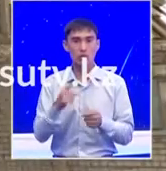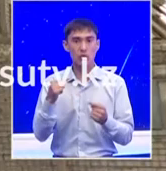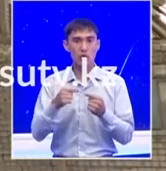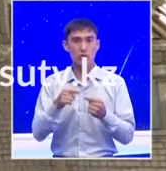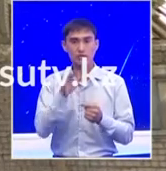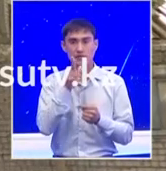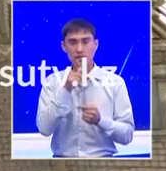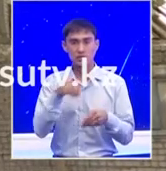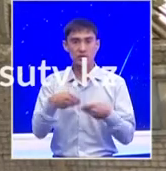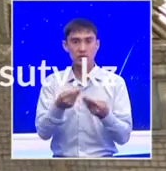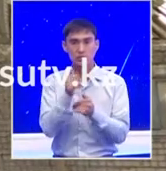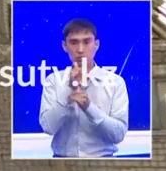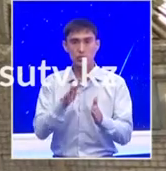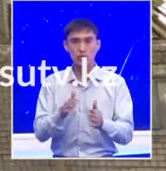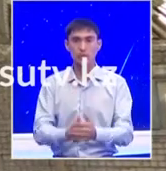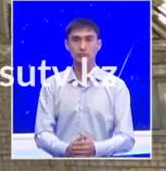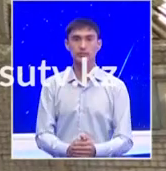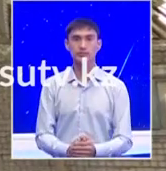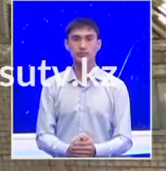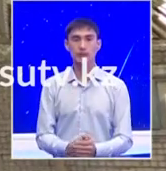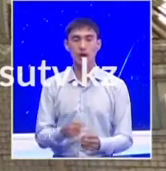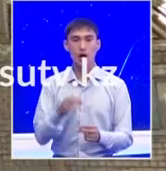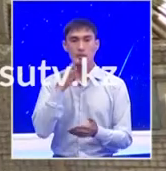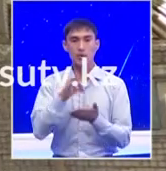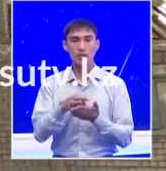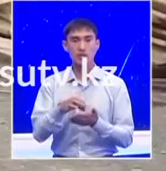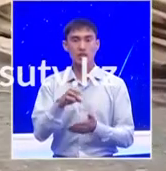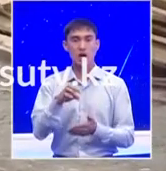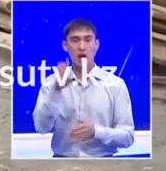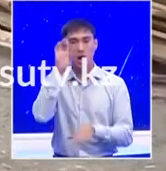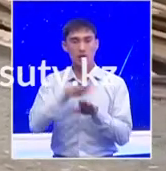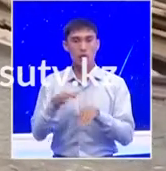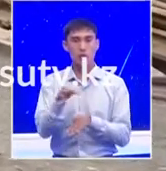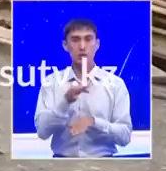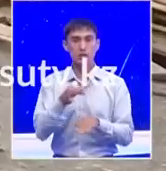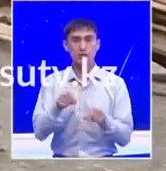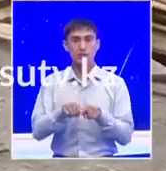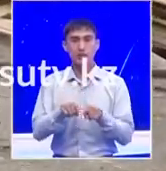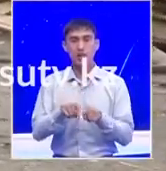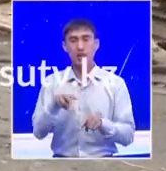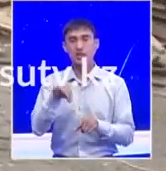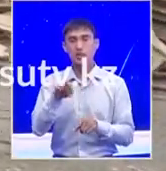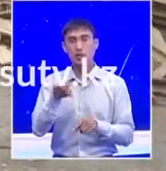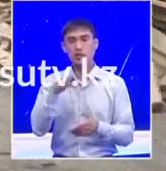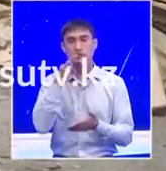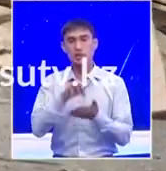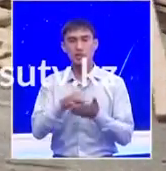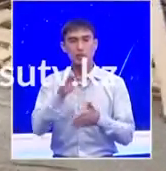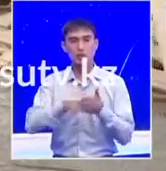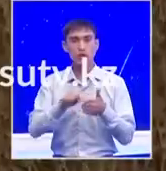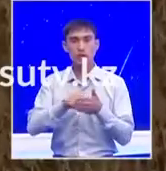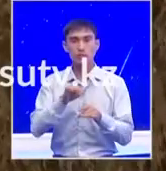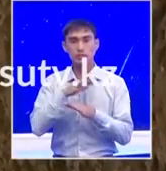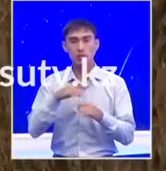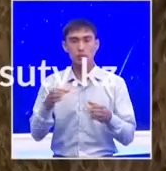обозначенным срокам сдачи школы подрядчики могут не успеть, отметил первый заместитель акима области. Таким образом, Лязат Турлашев сделал ряд замечаний в